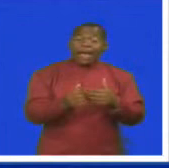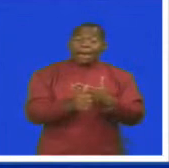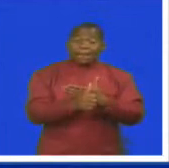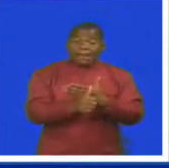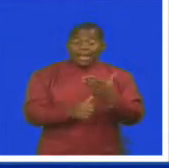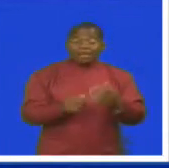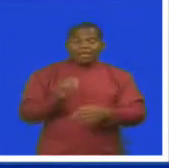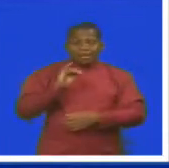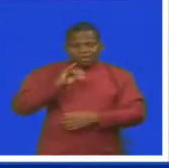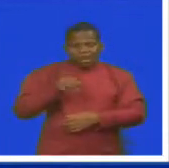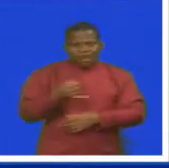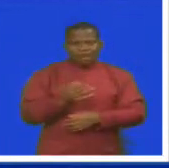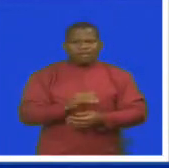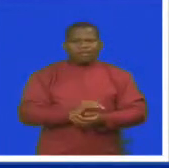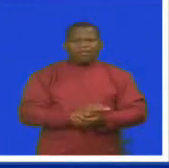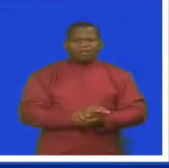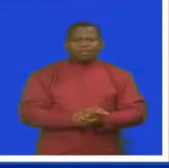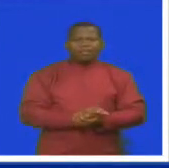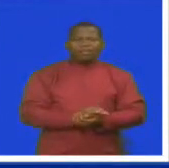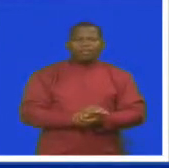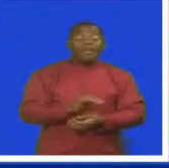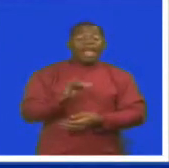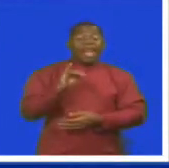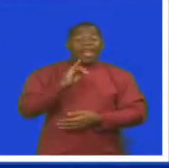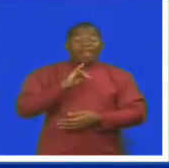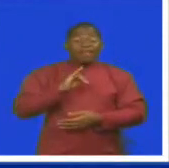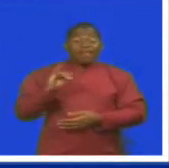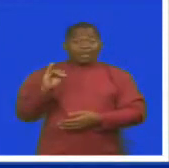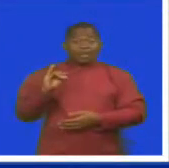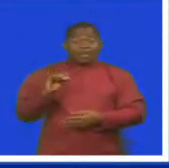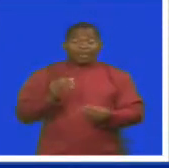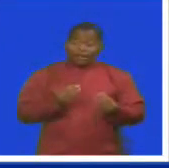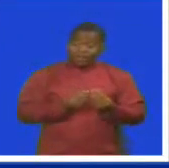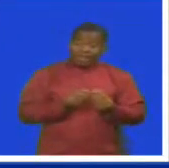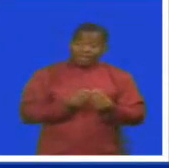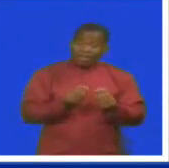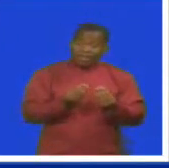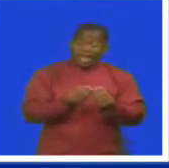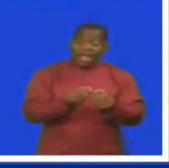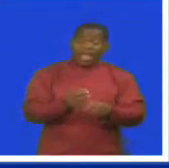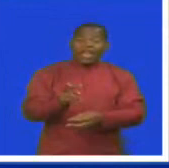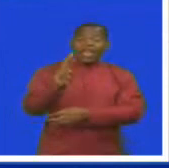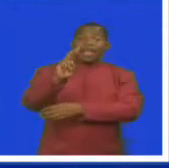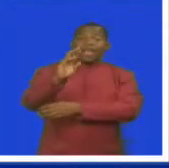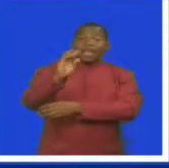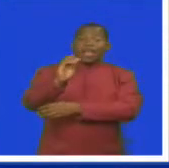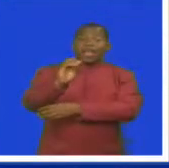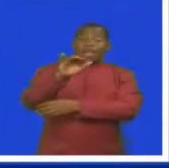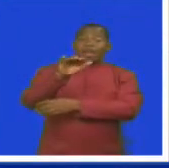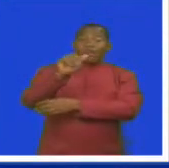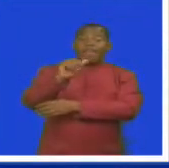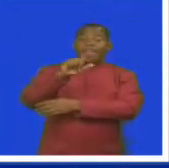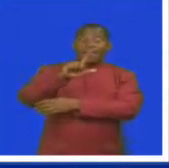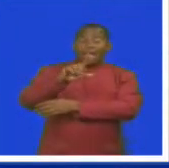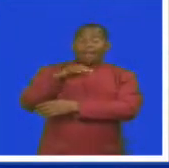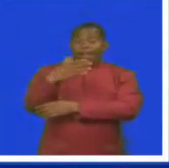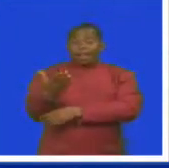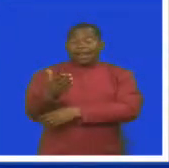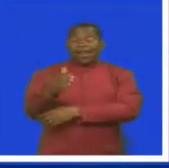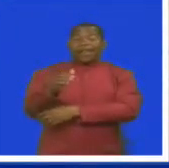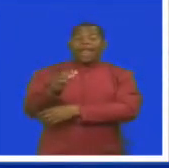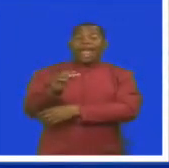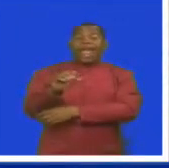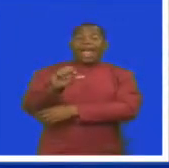nje siyo the first one nje lesoyidlala i Royal Swazi Spa Open itaba